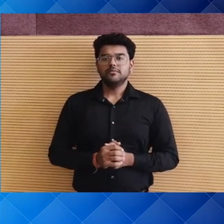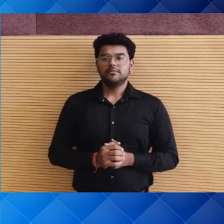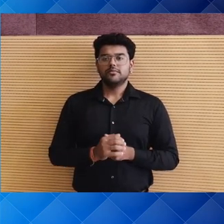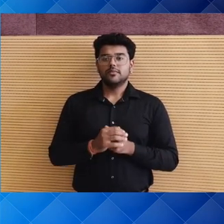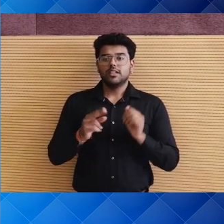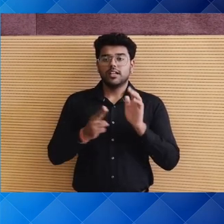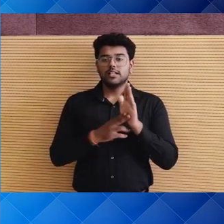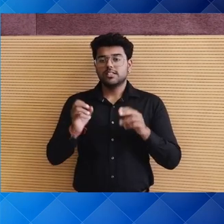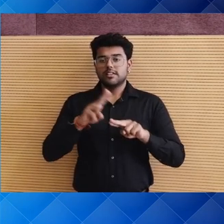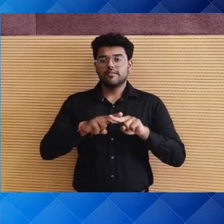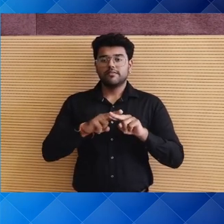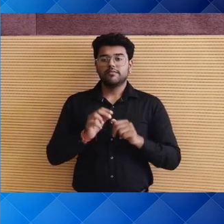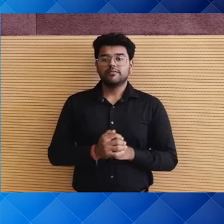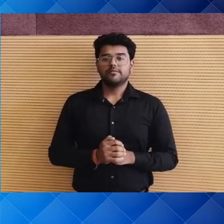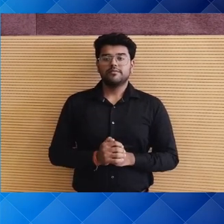एनसीएफ के